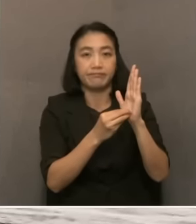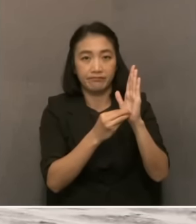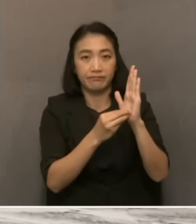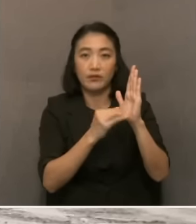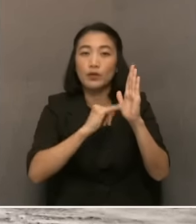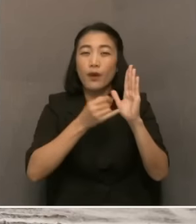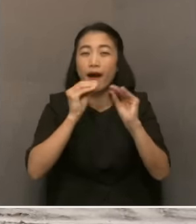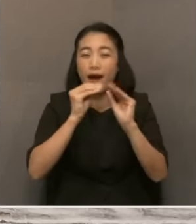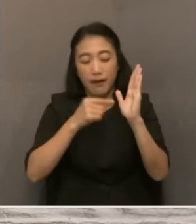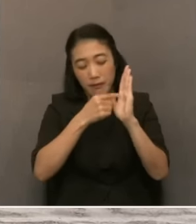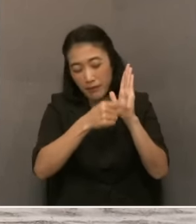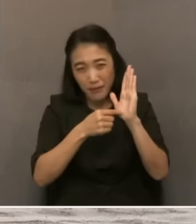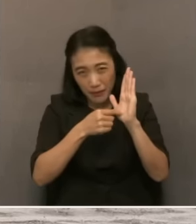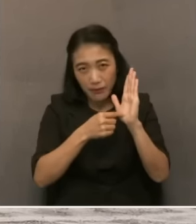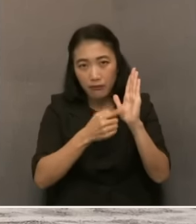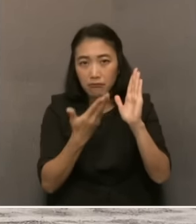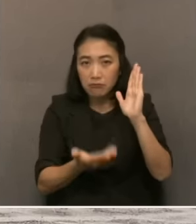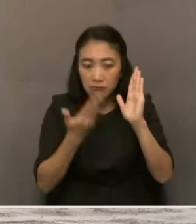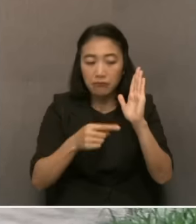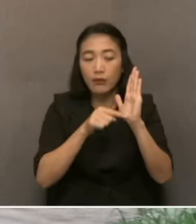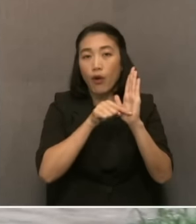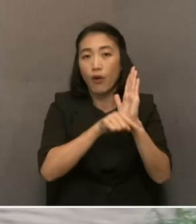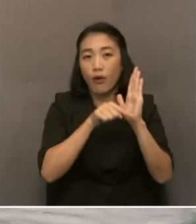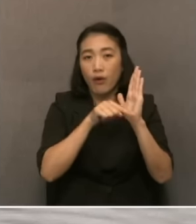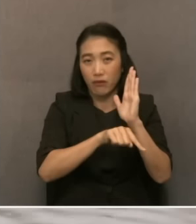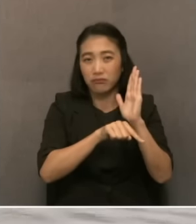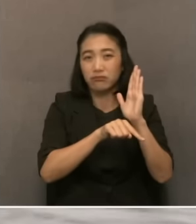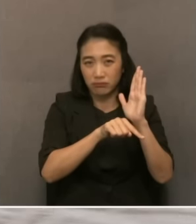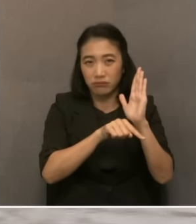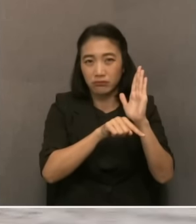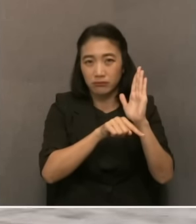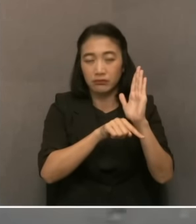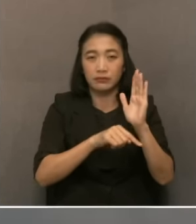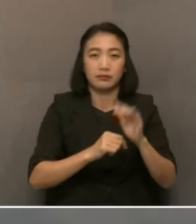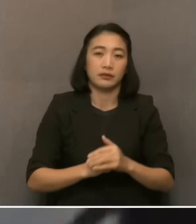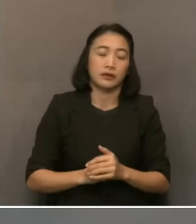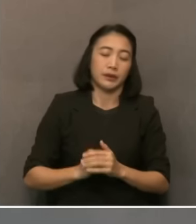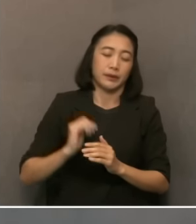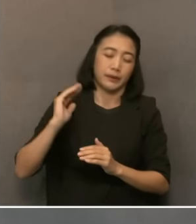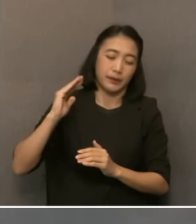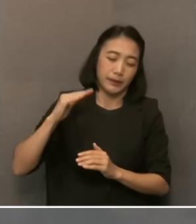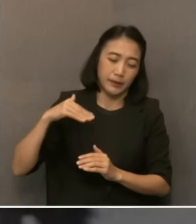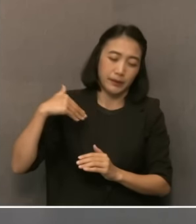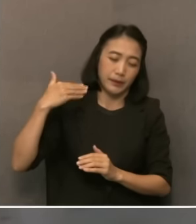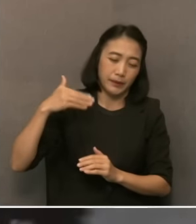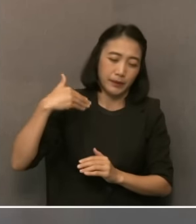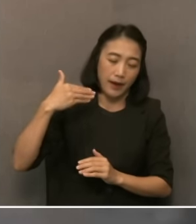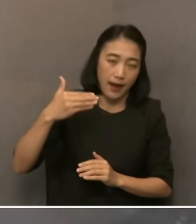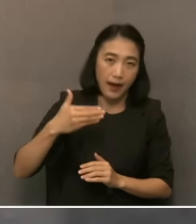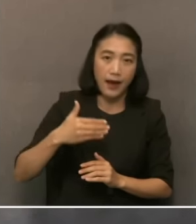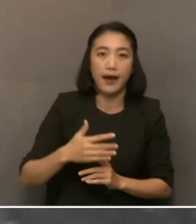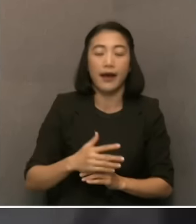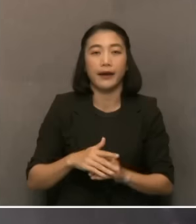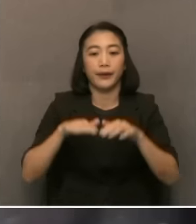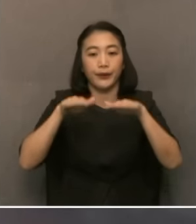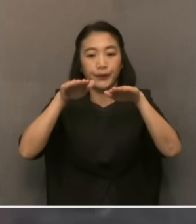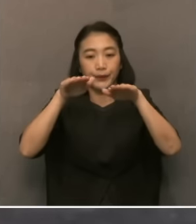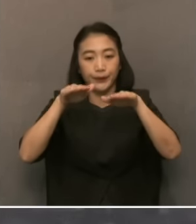ปริมณฑลและพื้นที่ภาคตะวันออกด้วยนะคะหลังหลังจากนั้นอากาศจะเย็นลงกับมีลมกระโชกแรง